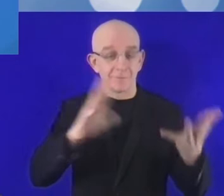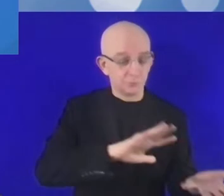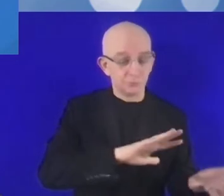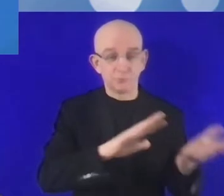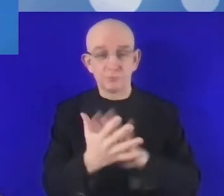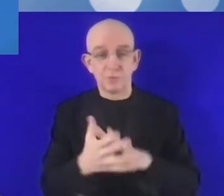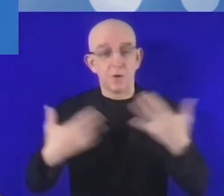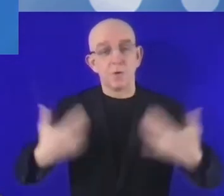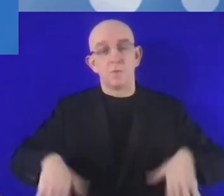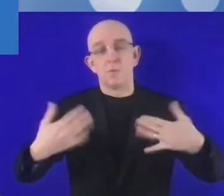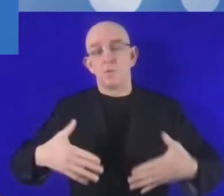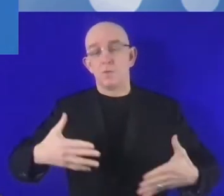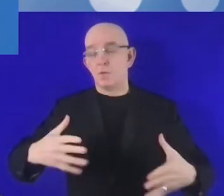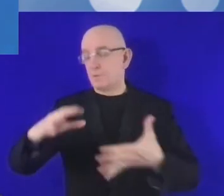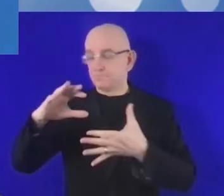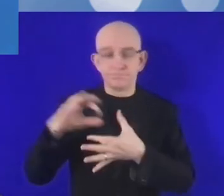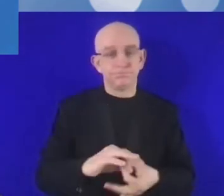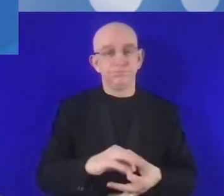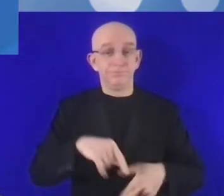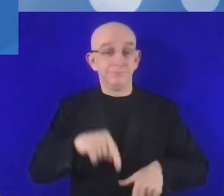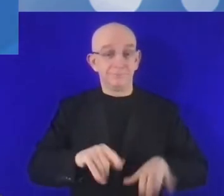a montré à quel point